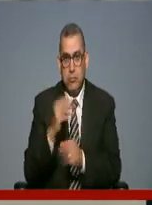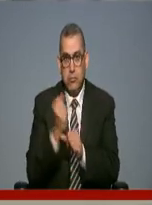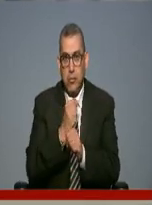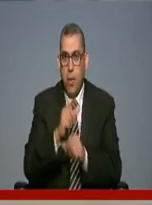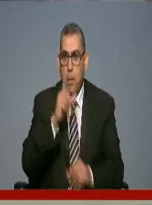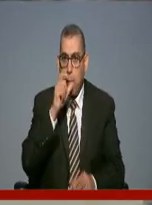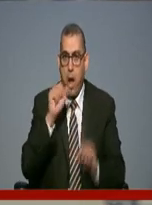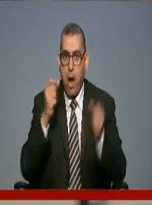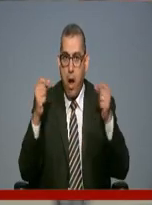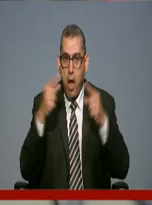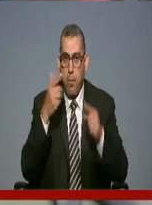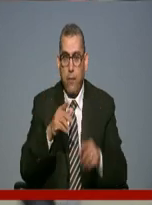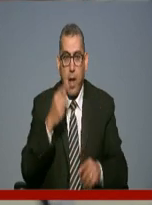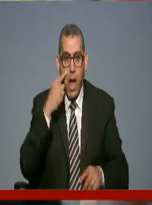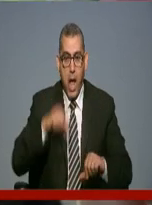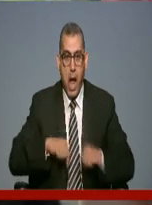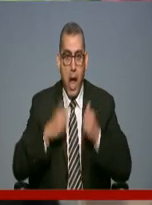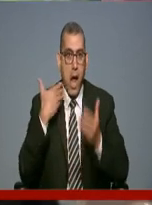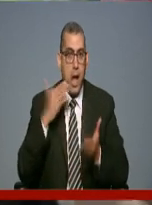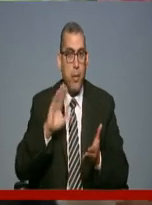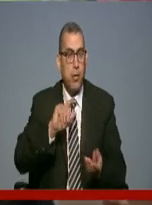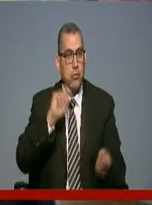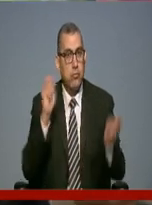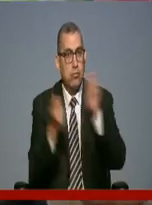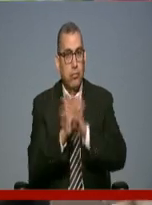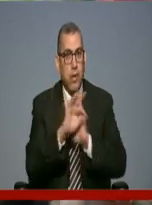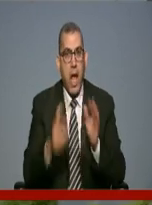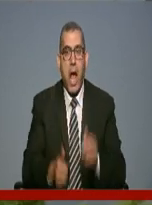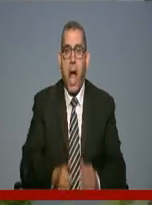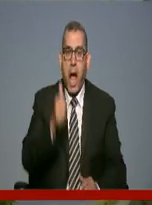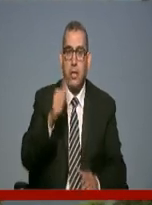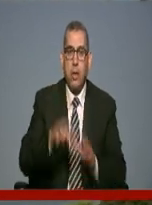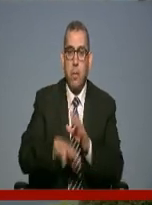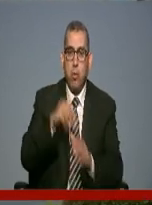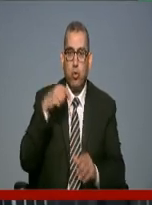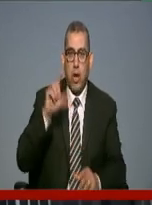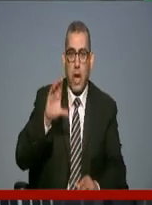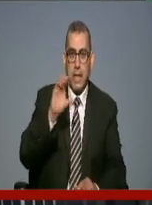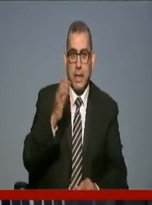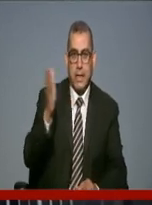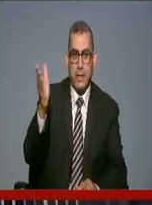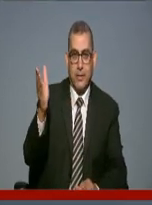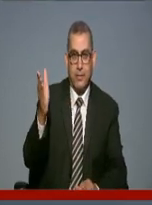و... حياة كريمة غيرت البلد خالص. أحسن مشروع عمله الرئيس.